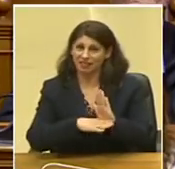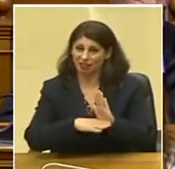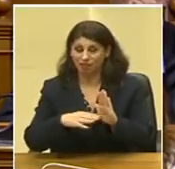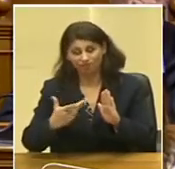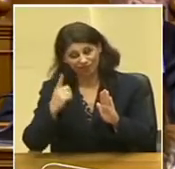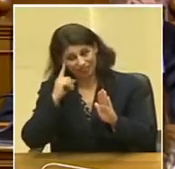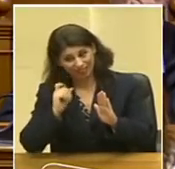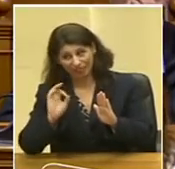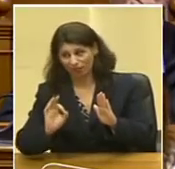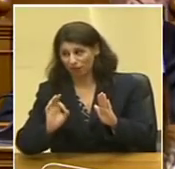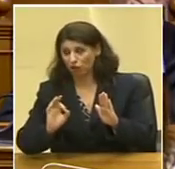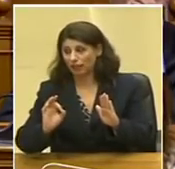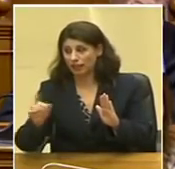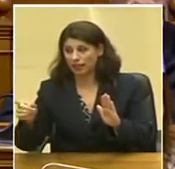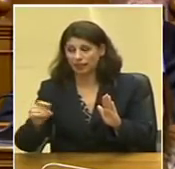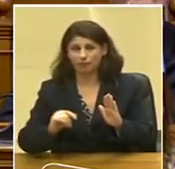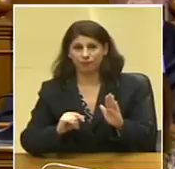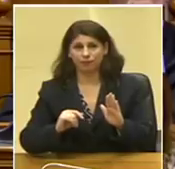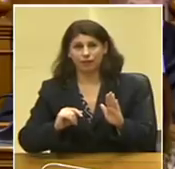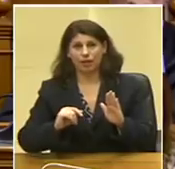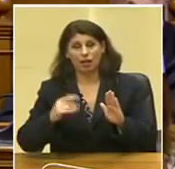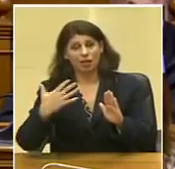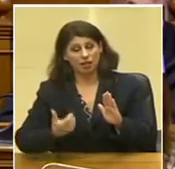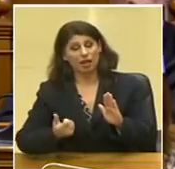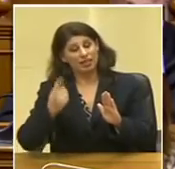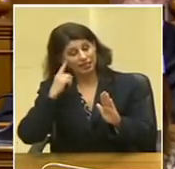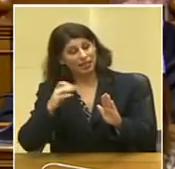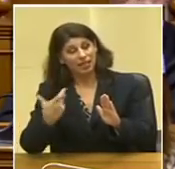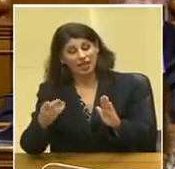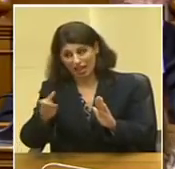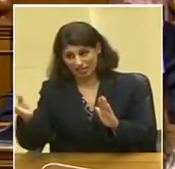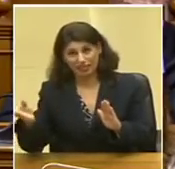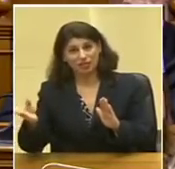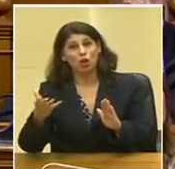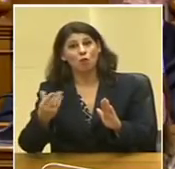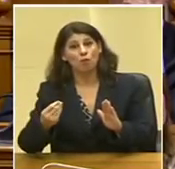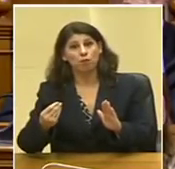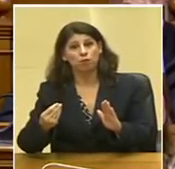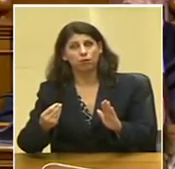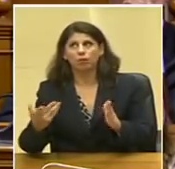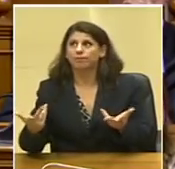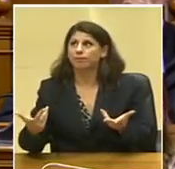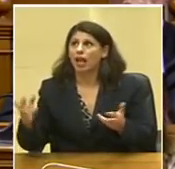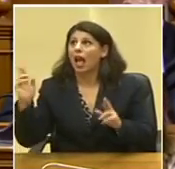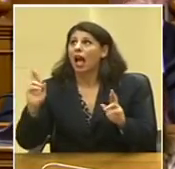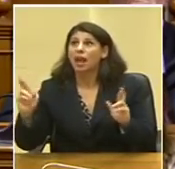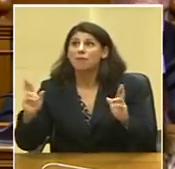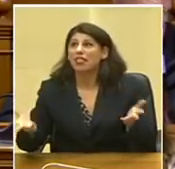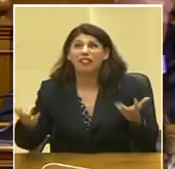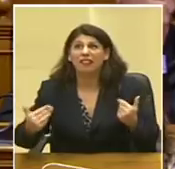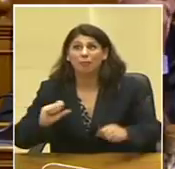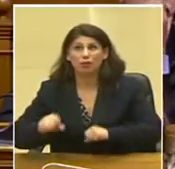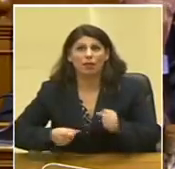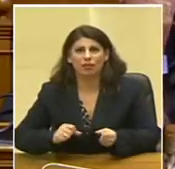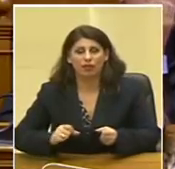Ήξερα βεβαίως ότι έχετε επιδοθεί σε μια απέλπιδα προσπάθεια να ανακαλύψετε σκάνδαλα